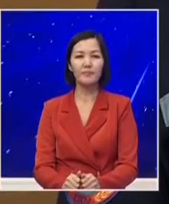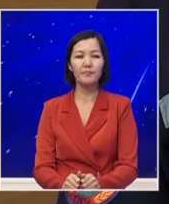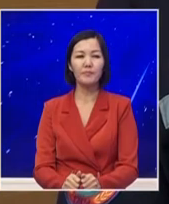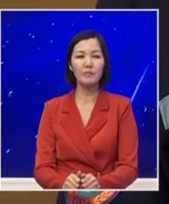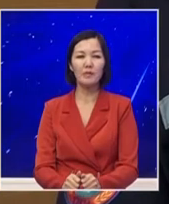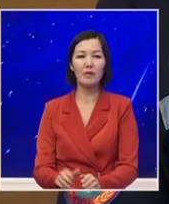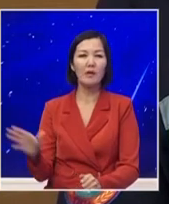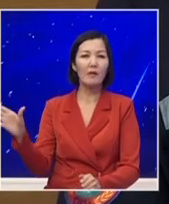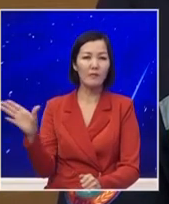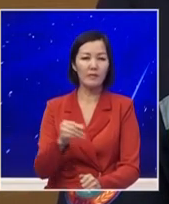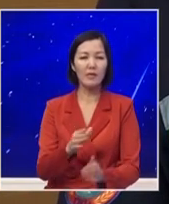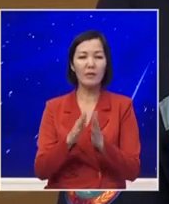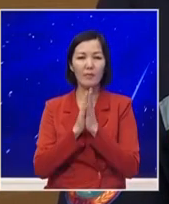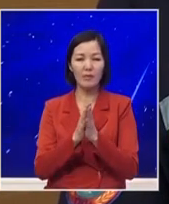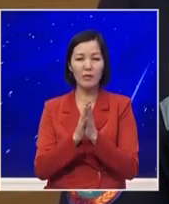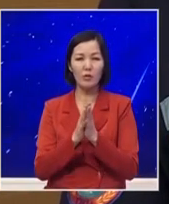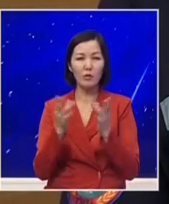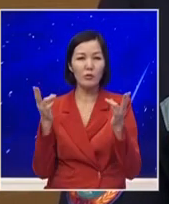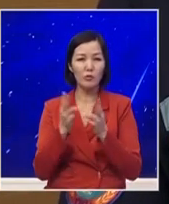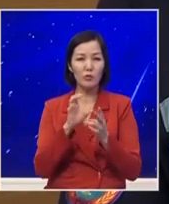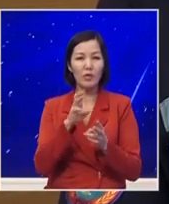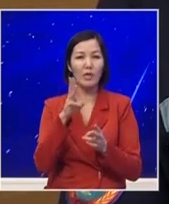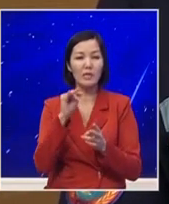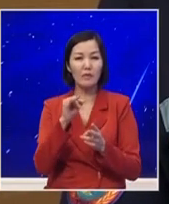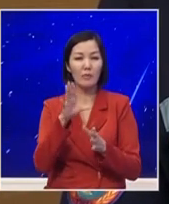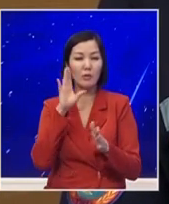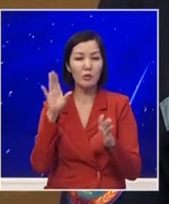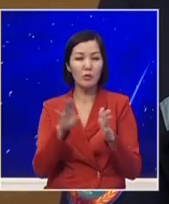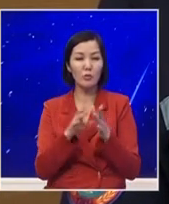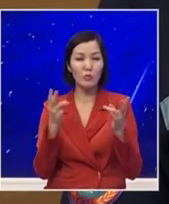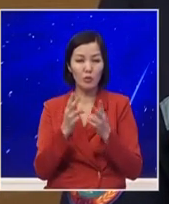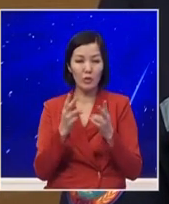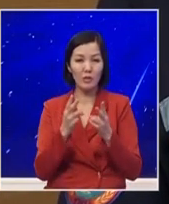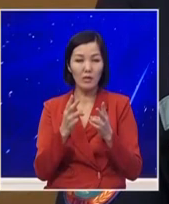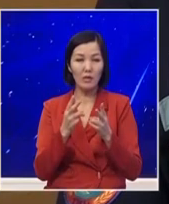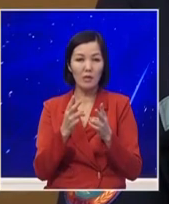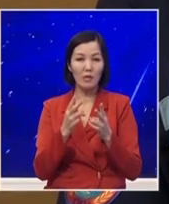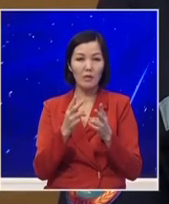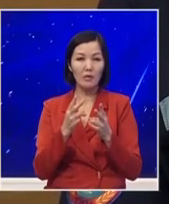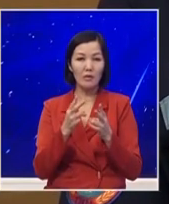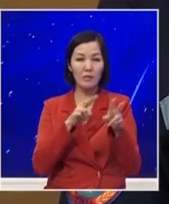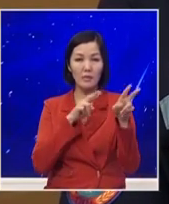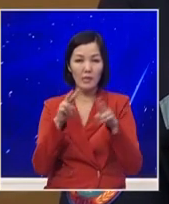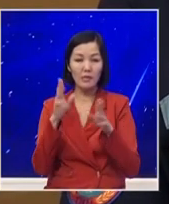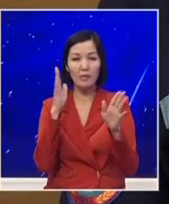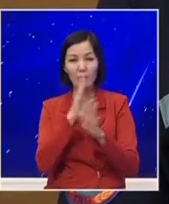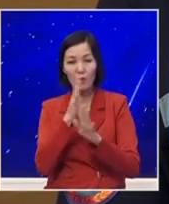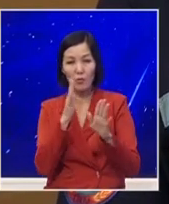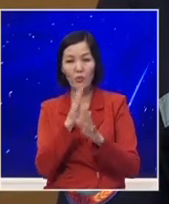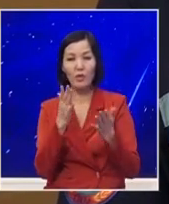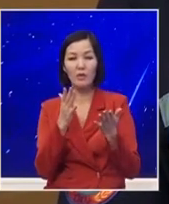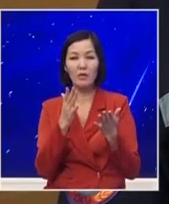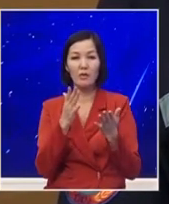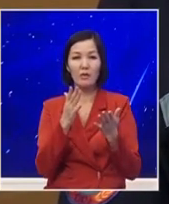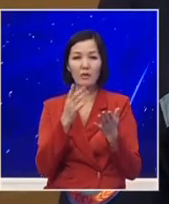Настоятельно рекомендуем для наших граждан не игнорировать СМС-рассылки департамента по чрезвычайным ситуациям, следить за метеорологической обстановкой. Ну